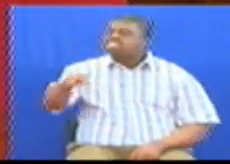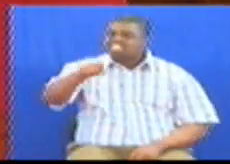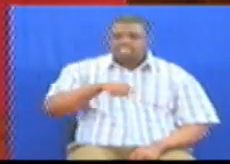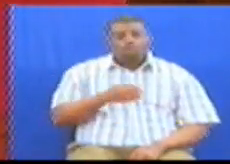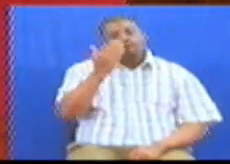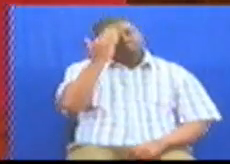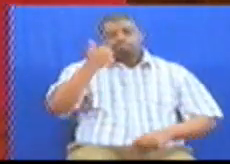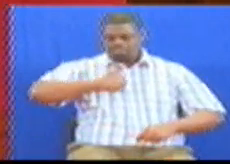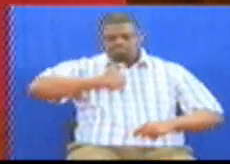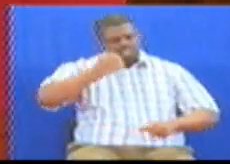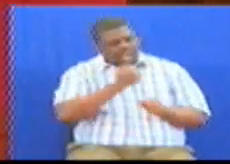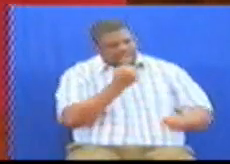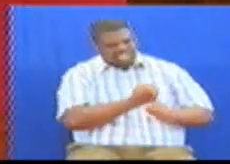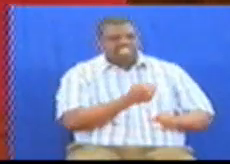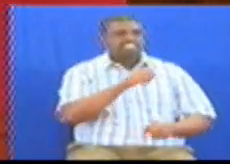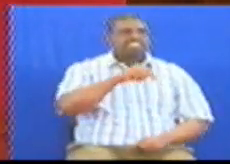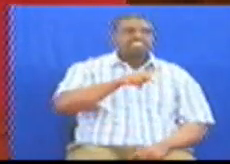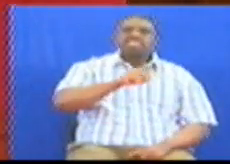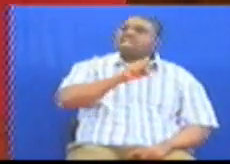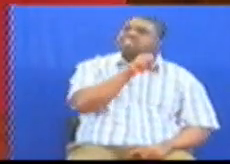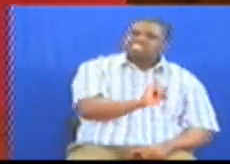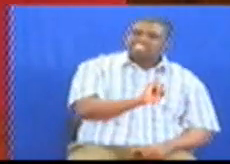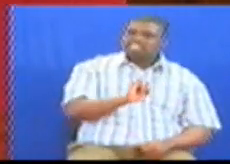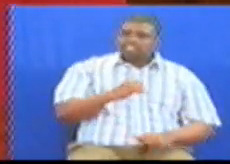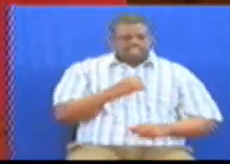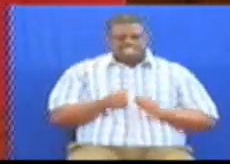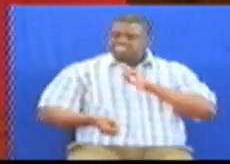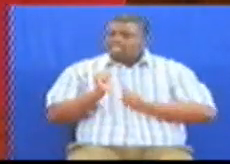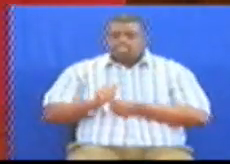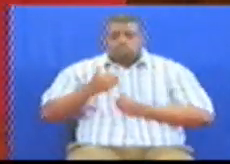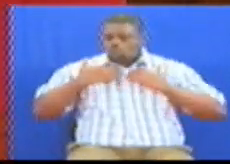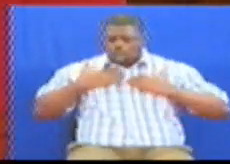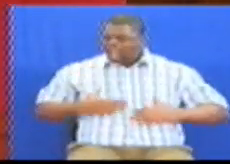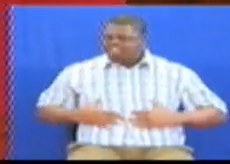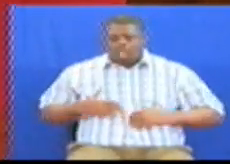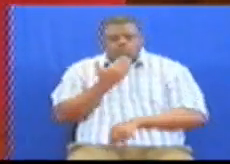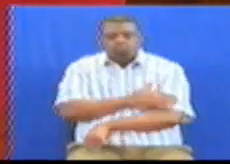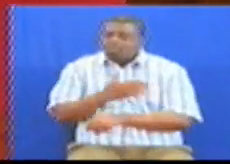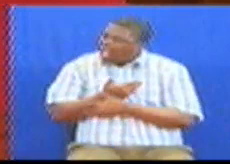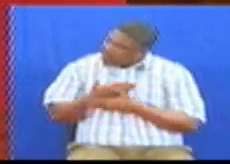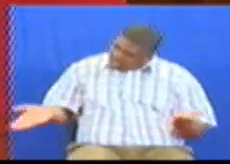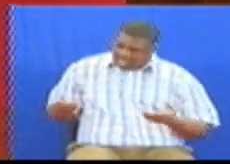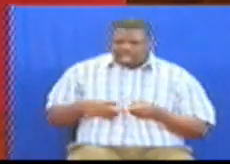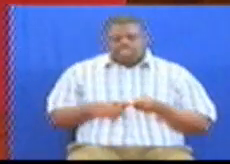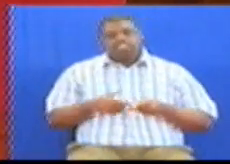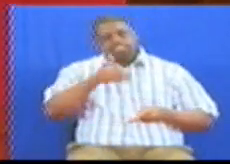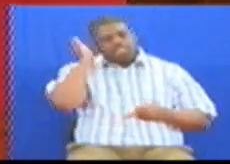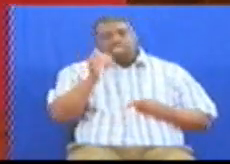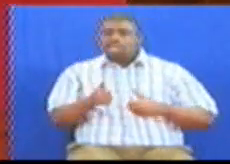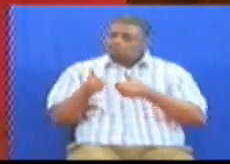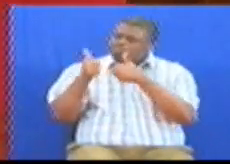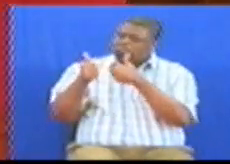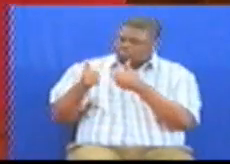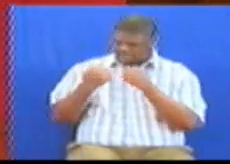Nkasi. Wilaya yetu haina tatizo la huduma za afya. Kwa sasa serikali imeimarisha. Mheshimiwa